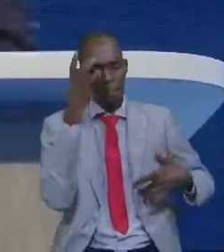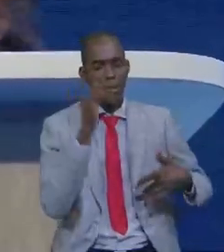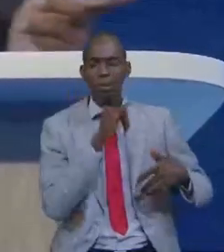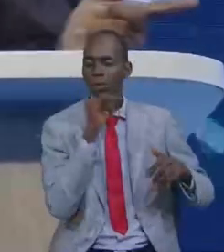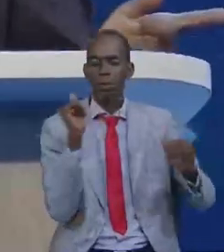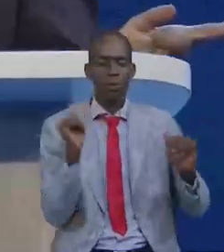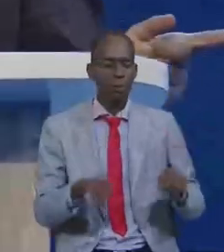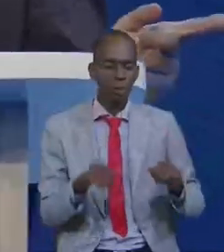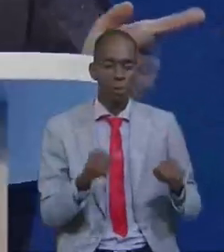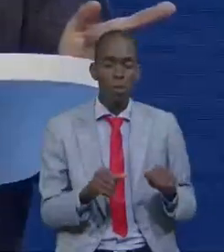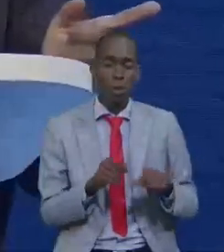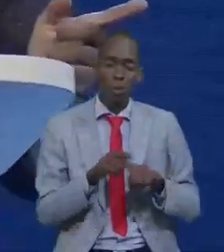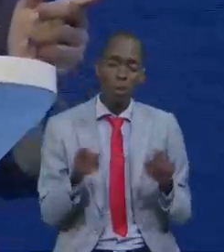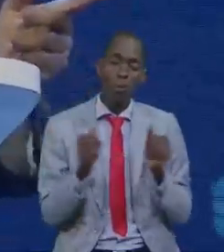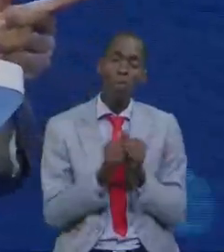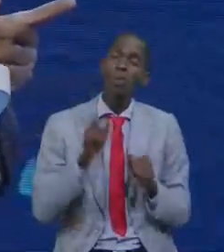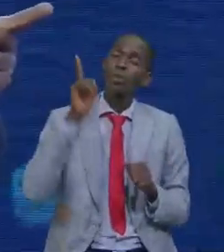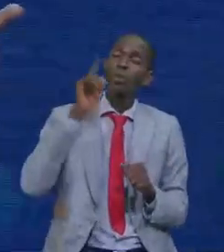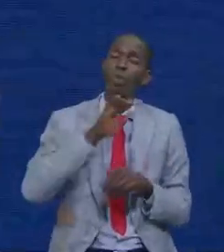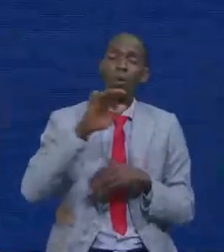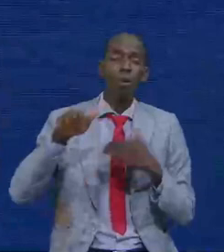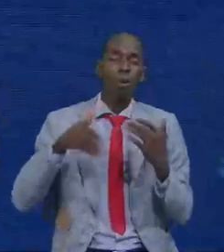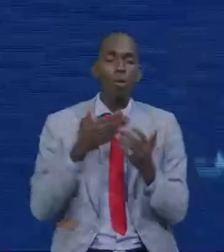toi, tout est possible.